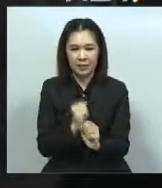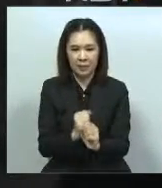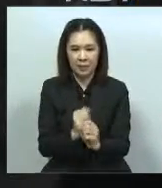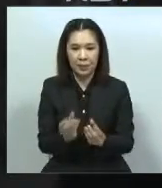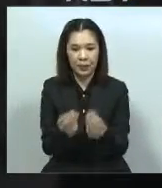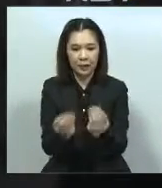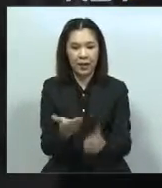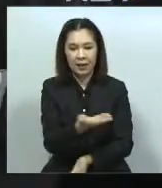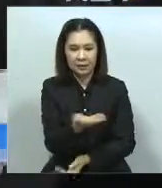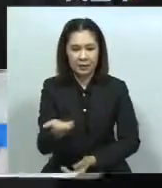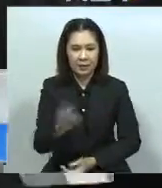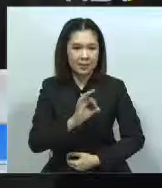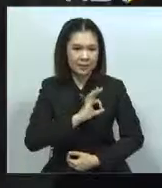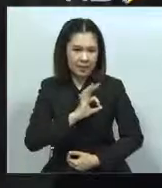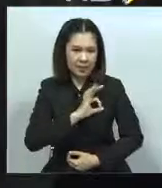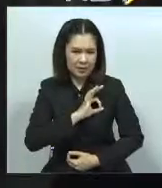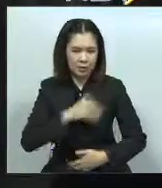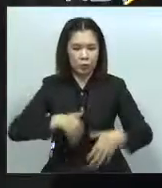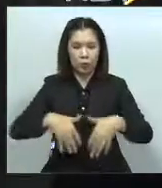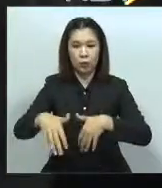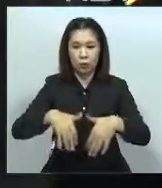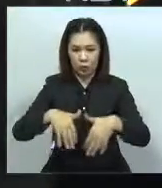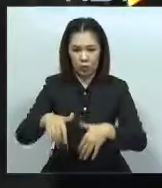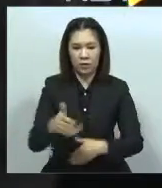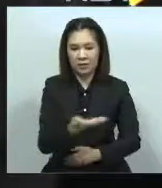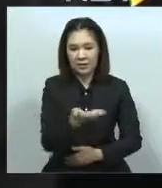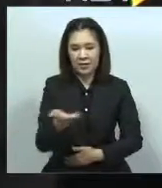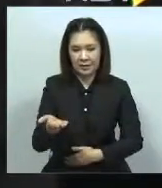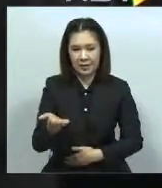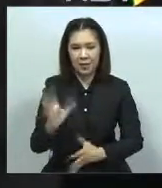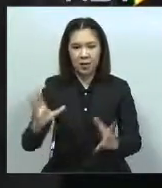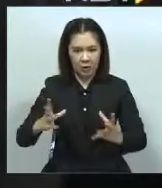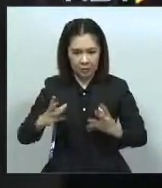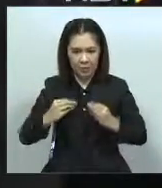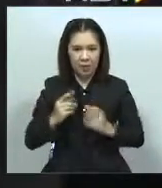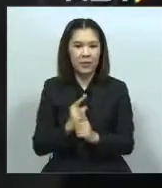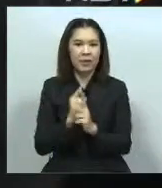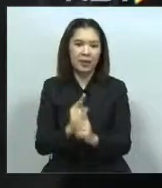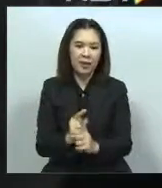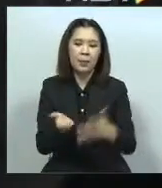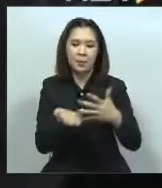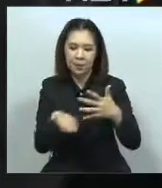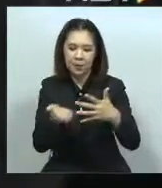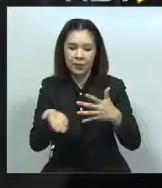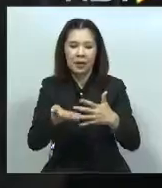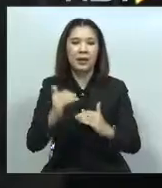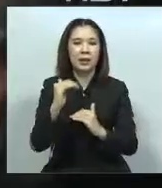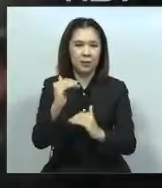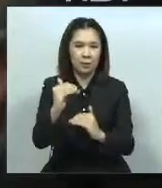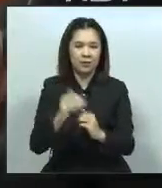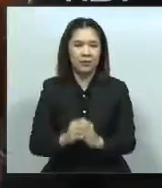าชิกทั้งสองชุมชนเนี่ยได้รับการอนุญาตตามระเบียบตามขั้นตอนที่กำหนด